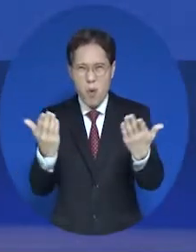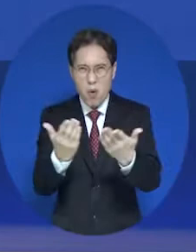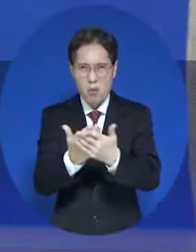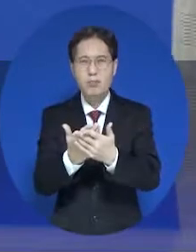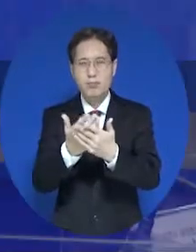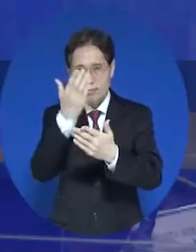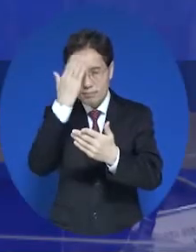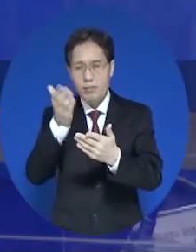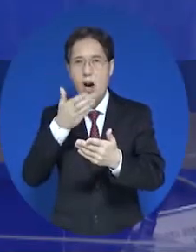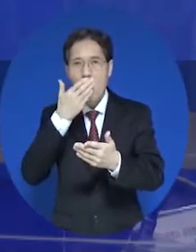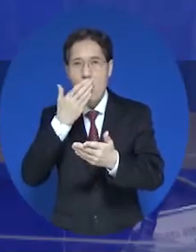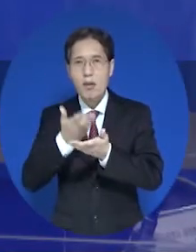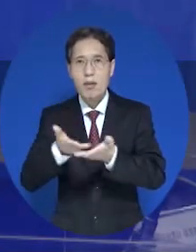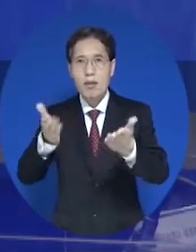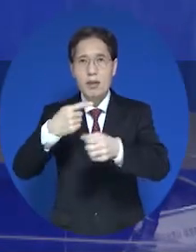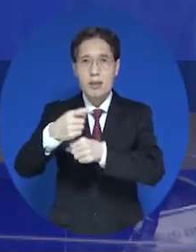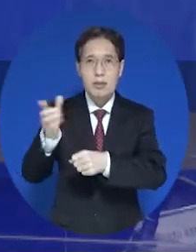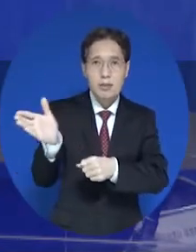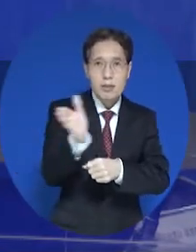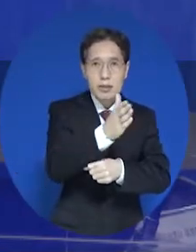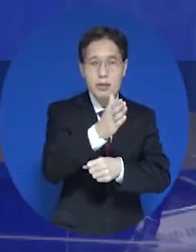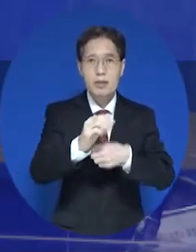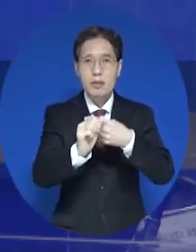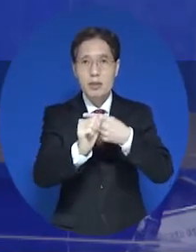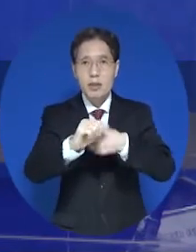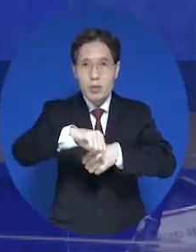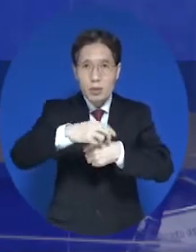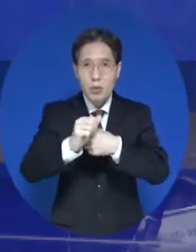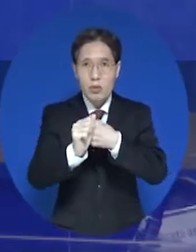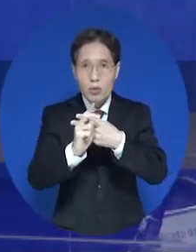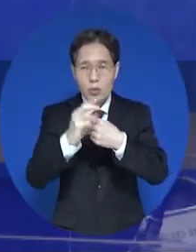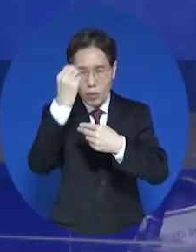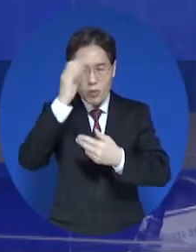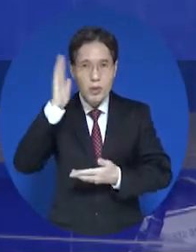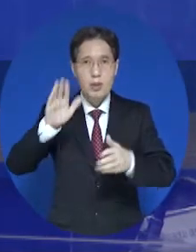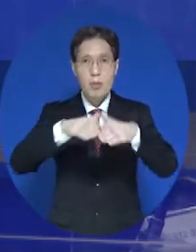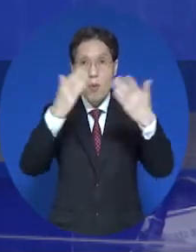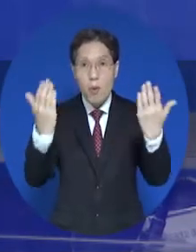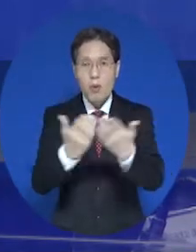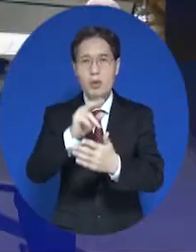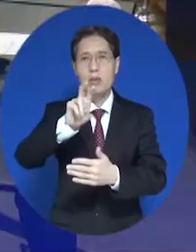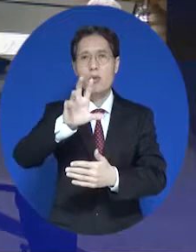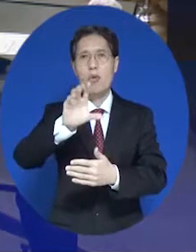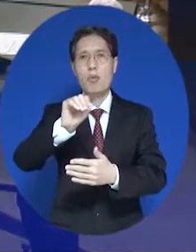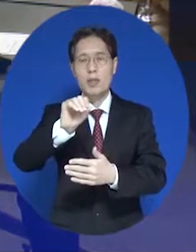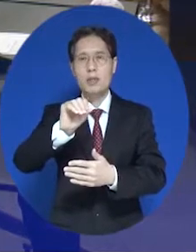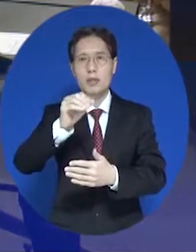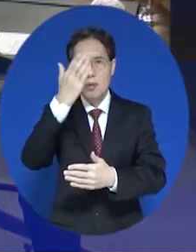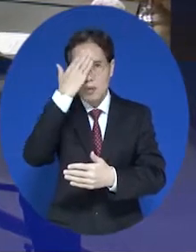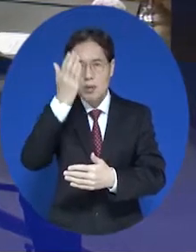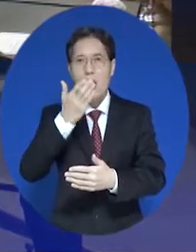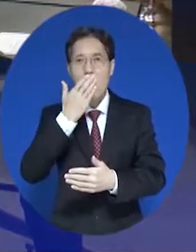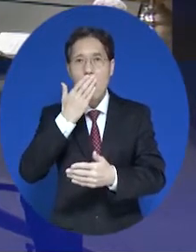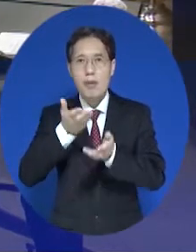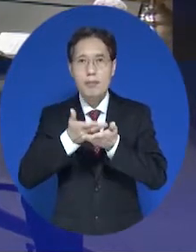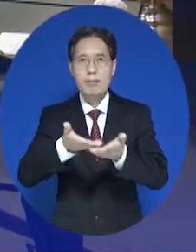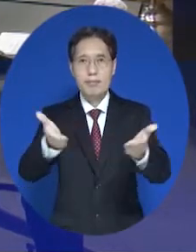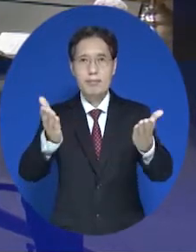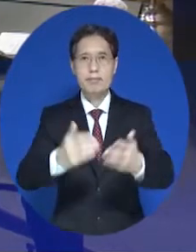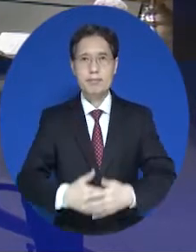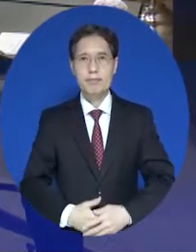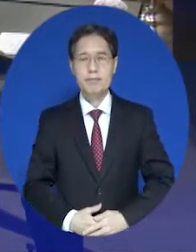있습니다 이로써 내년부터 는 초 중 고등학생 전학년 25만여 명이 무상급식 을 지원받게